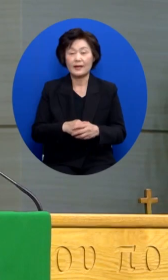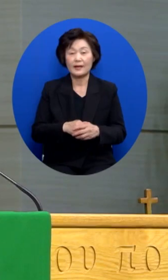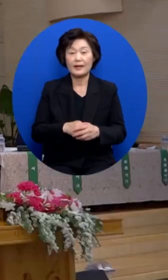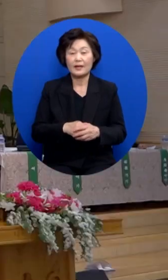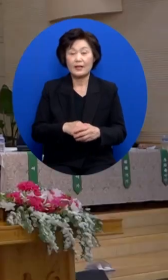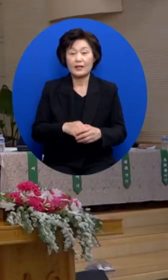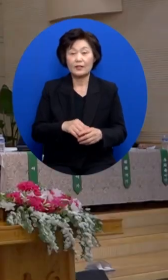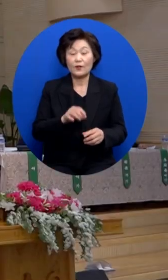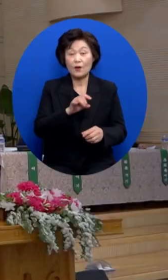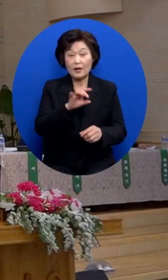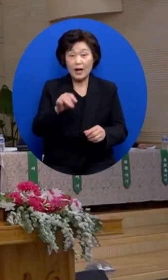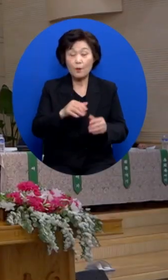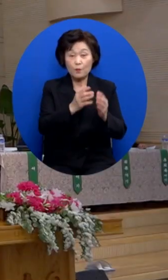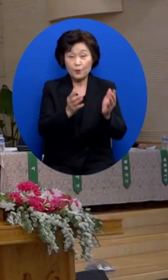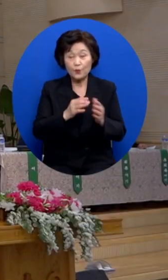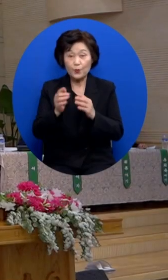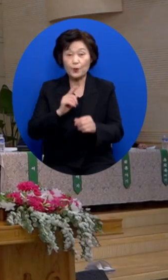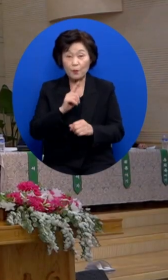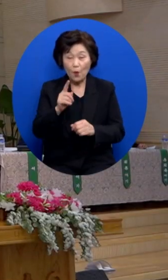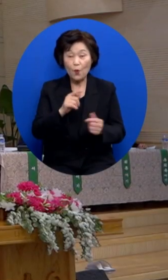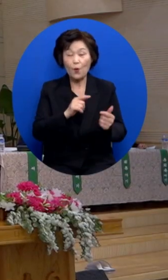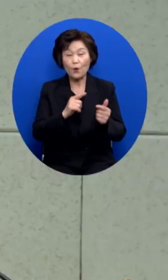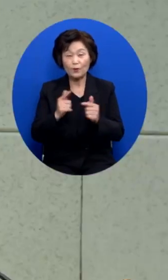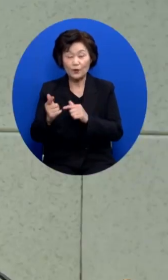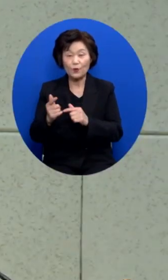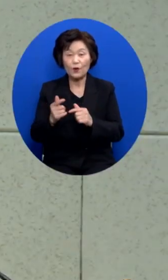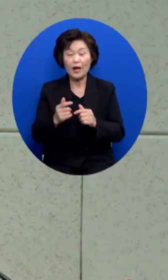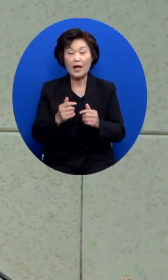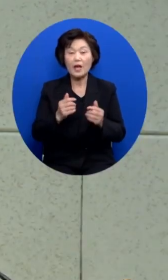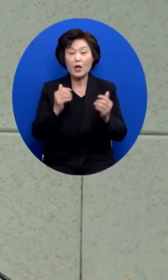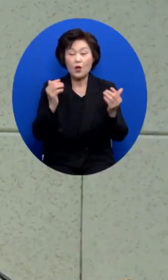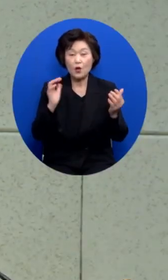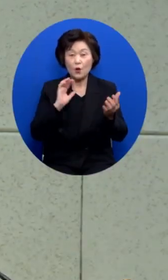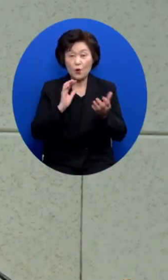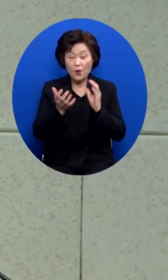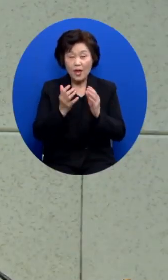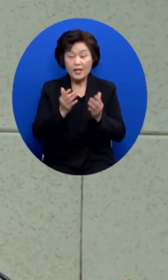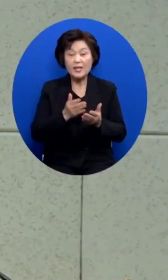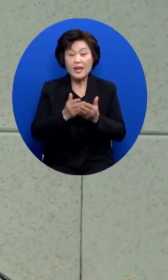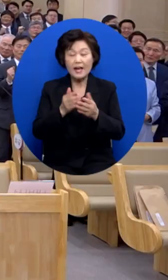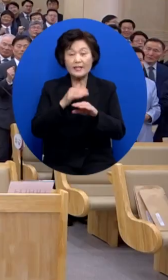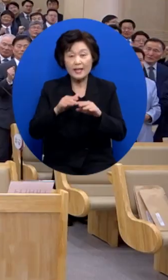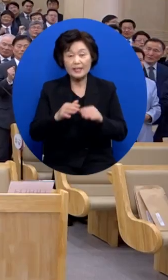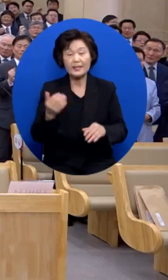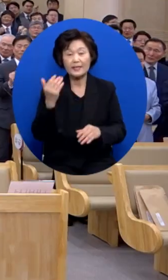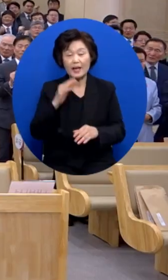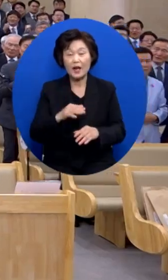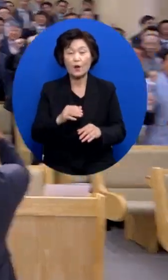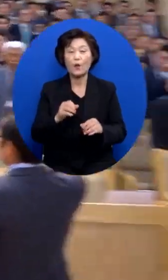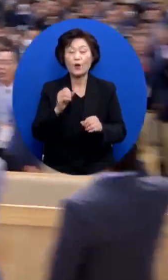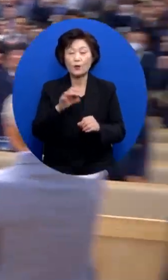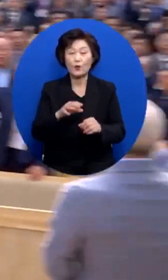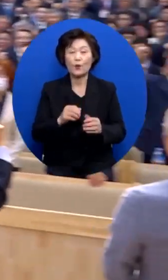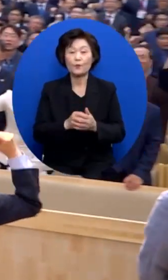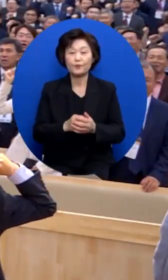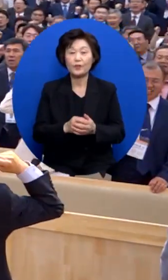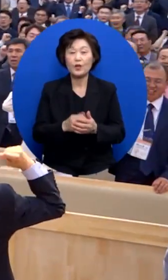상비부 보고를 비롯한 긴급 안건 처리 등 정례 회무를 진행하고 전도특별위원회